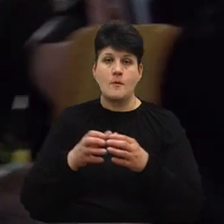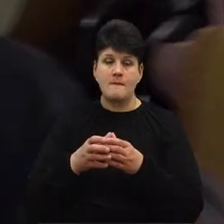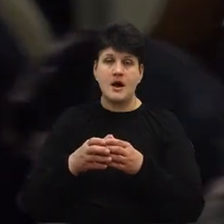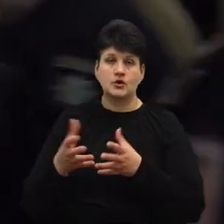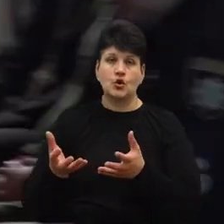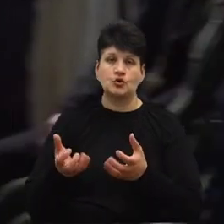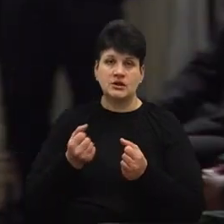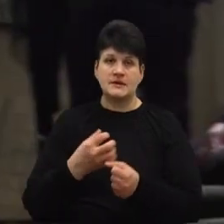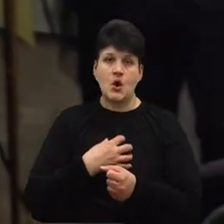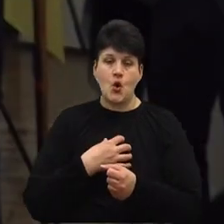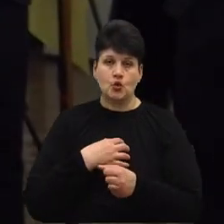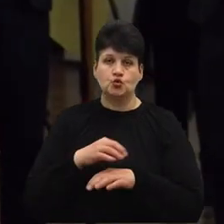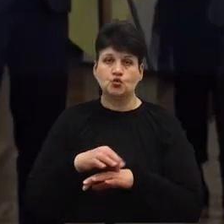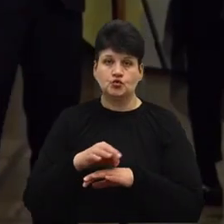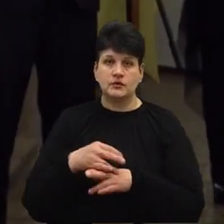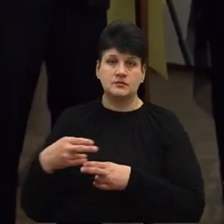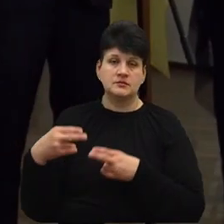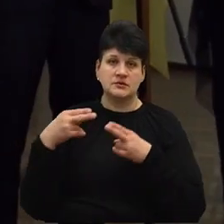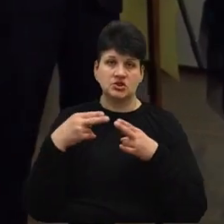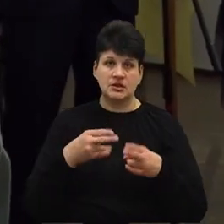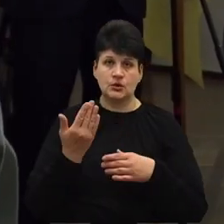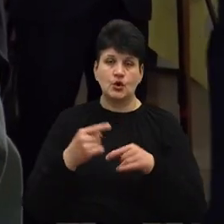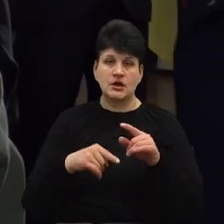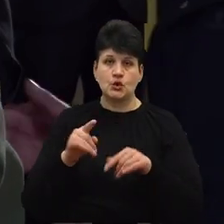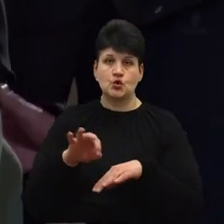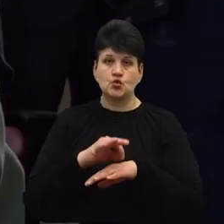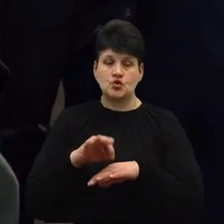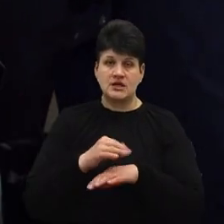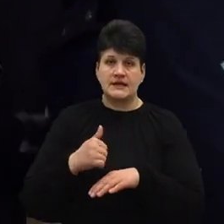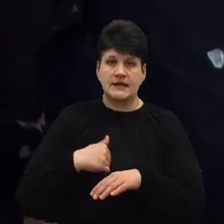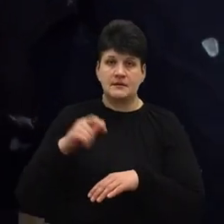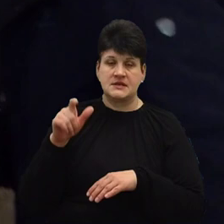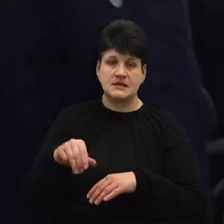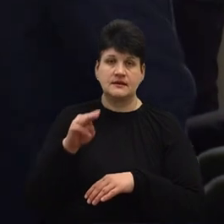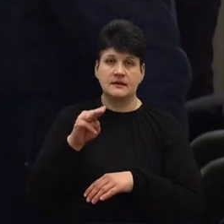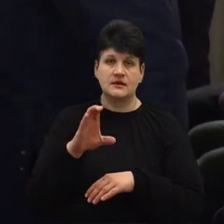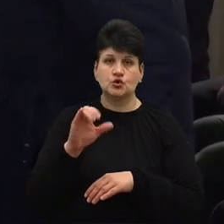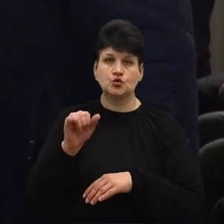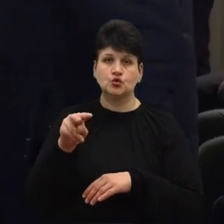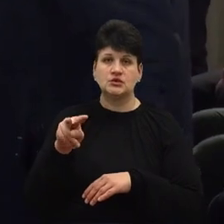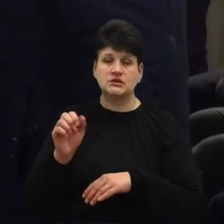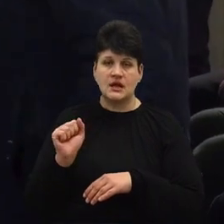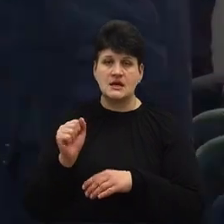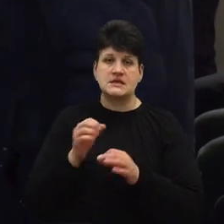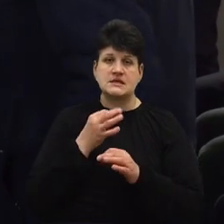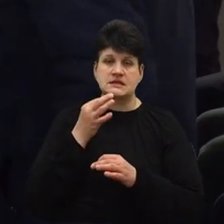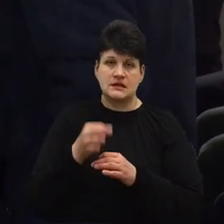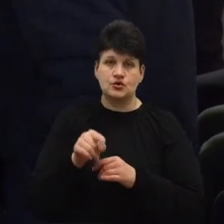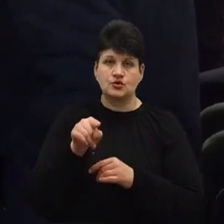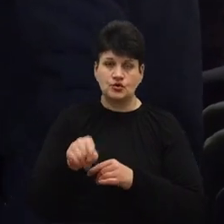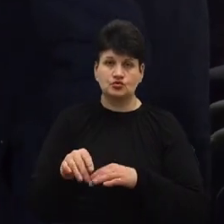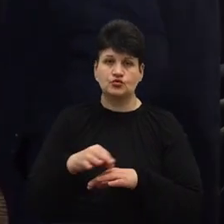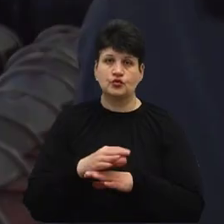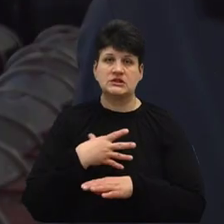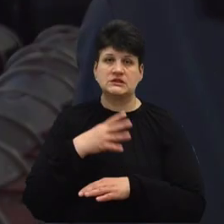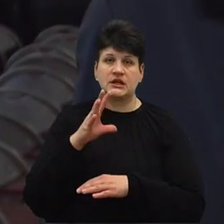нагороду чоловіка Володимира Чміля приїхали його рідні. Дружина бійця Тетяна Сусла розповіла, її чоловік загинув у Часовому